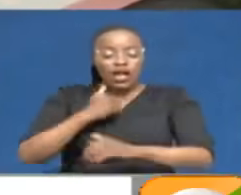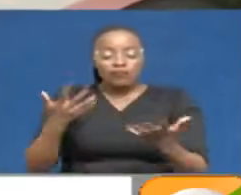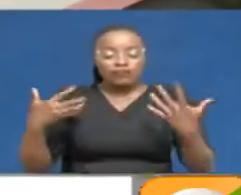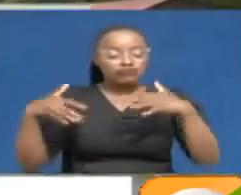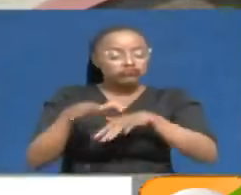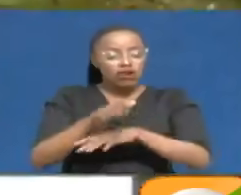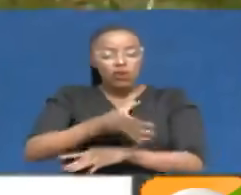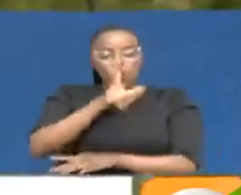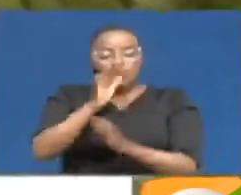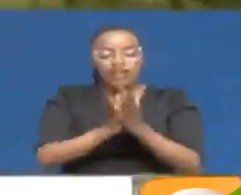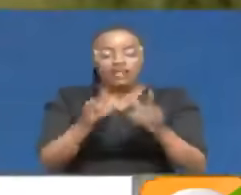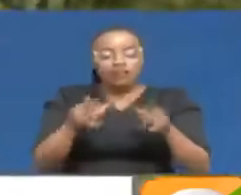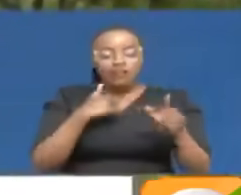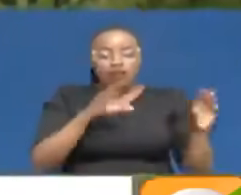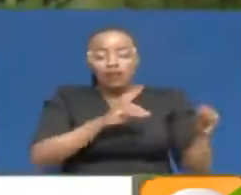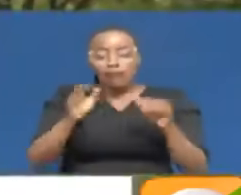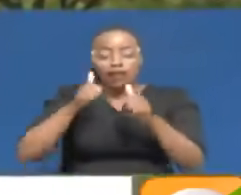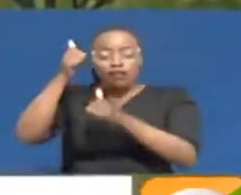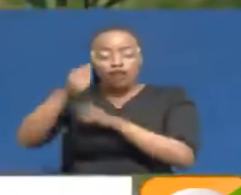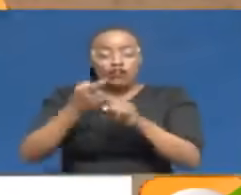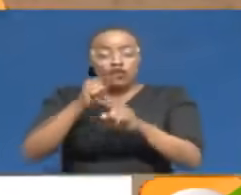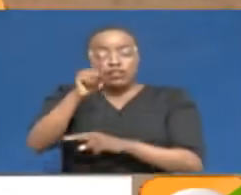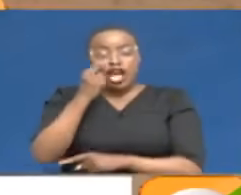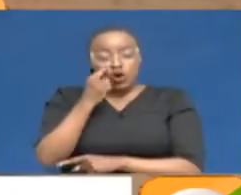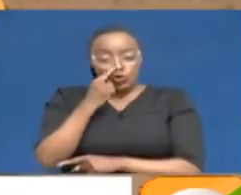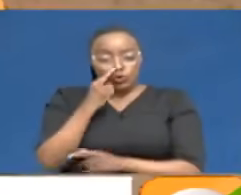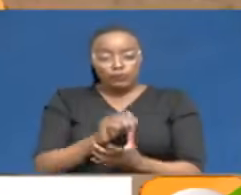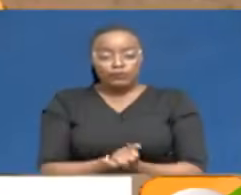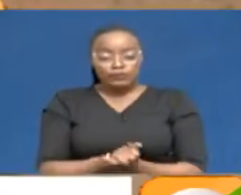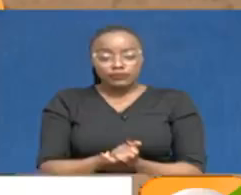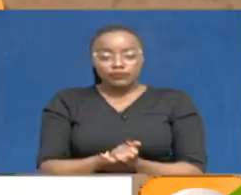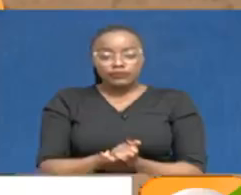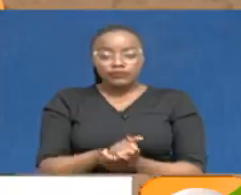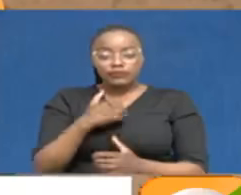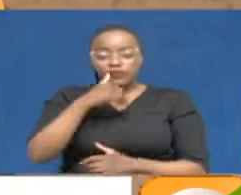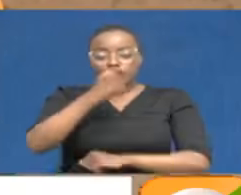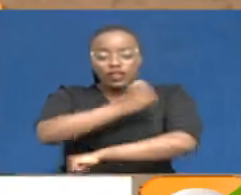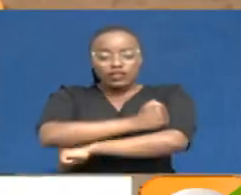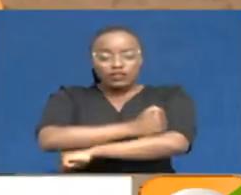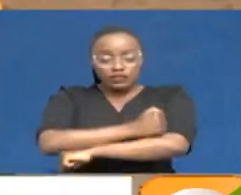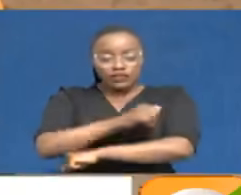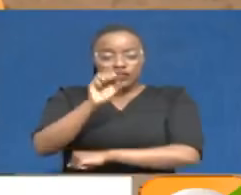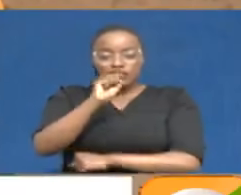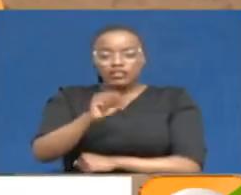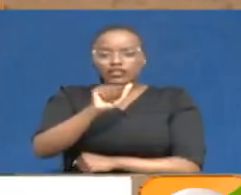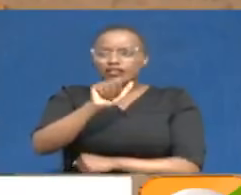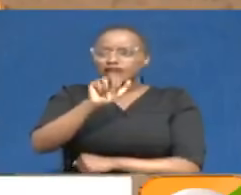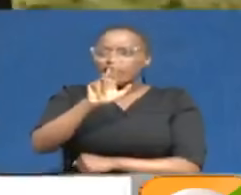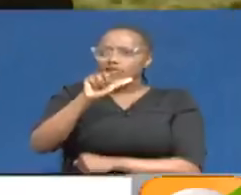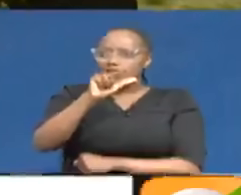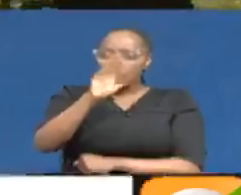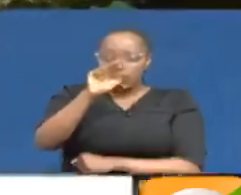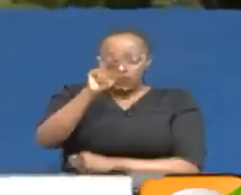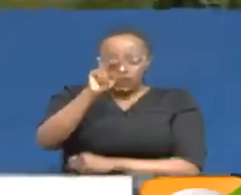na maji na wao kuhamia mbali na makwao. Ilikuwa shule yenye inaitwa Salabani Secondary